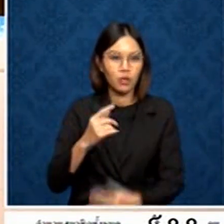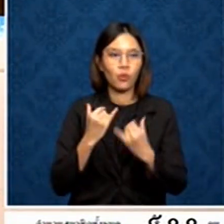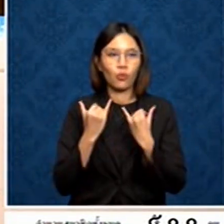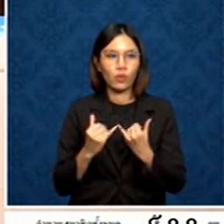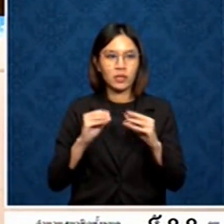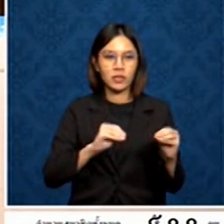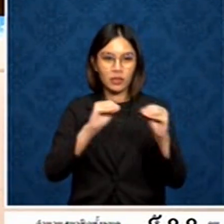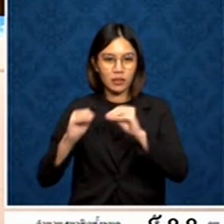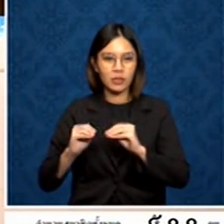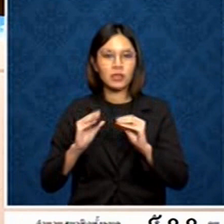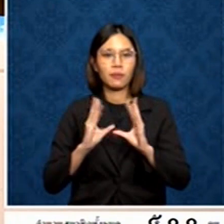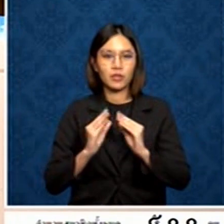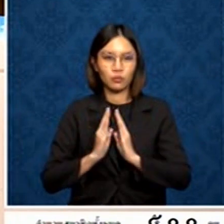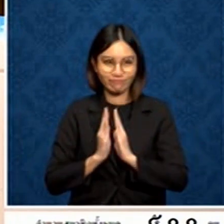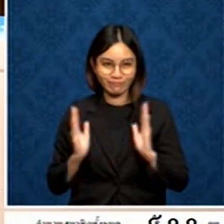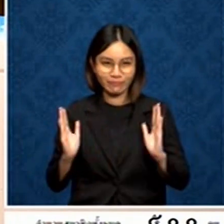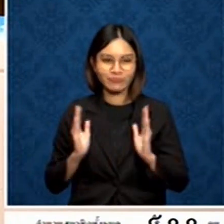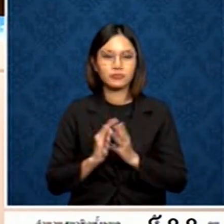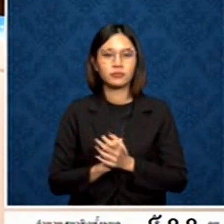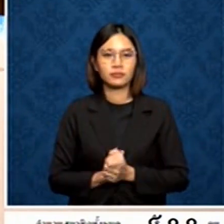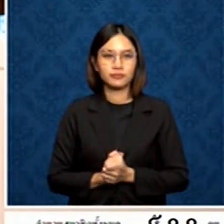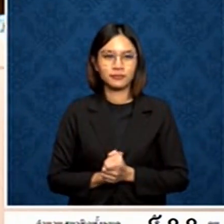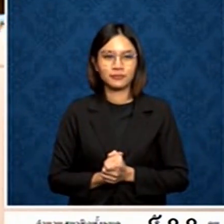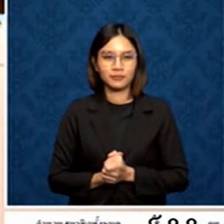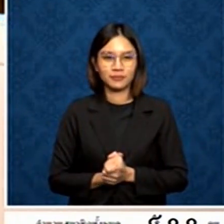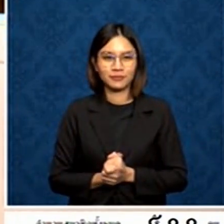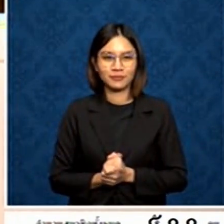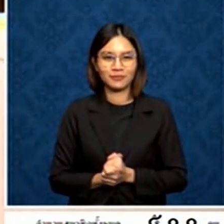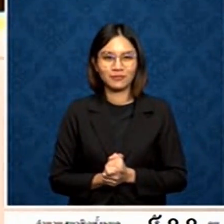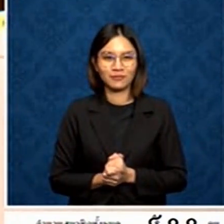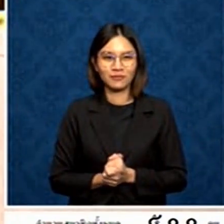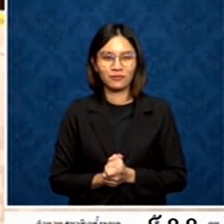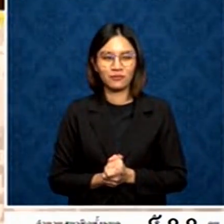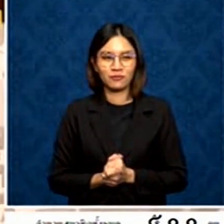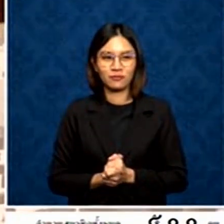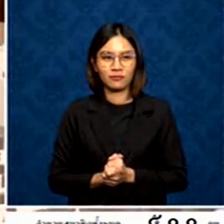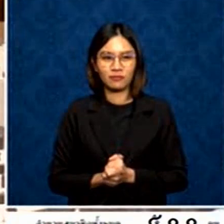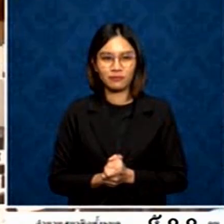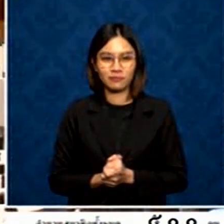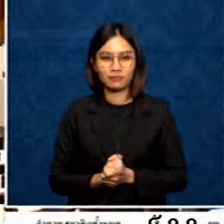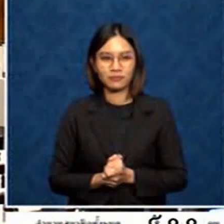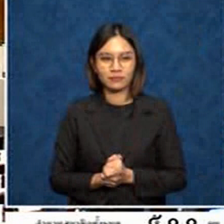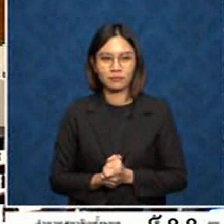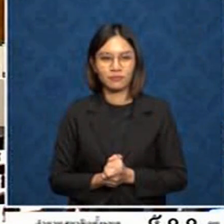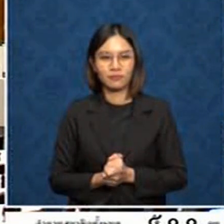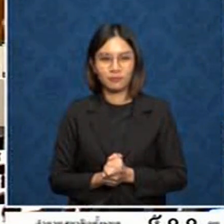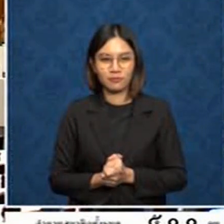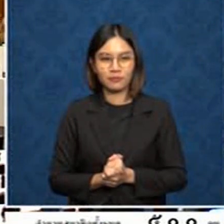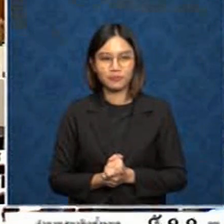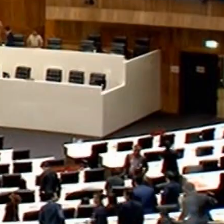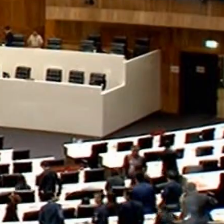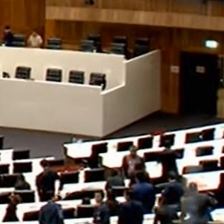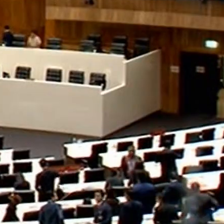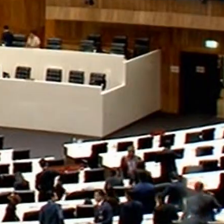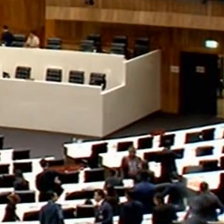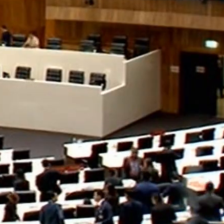ที่ 2ทำหน้าที่ในการประชุมขณะนั้นเป็นประธานได้สั่งพรรคการประชุมในเวลา 2236นาทีเพื่อพิจารณาร่าง